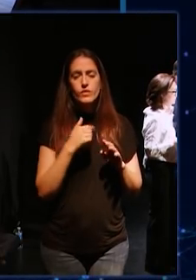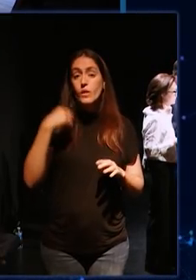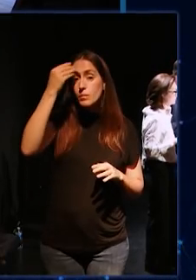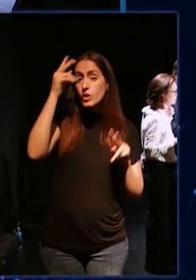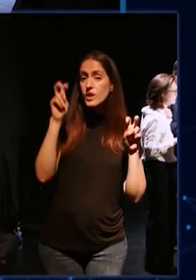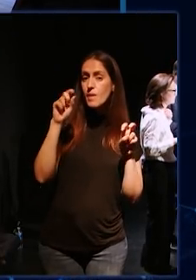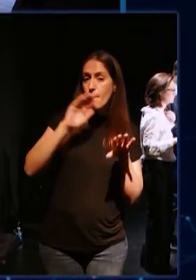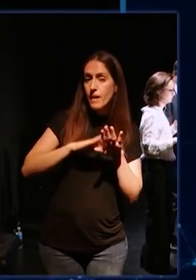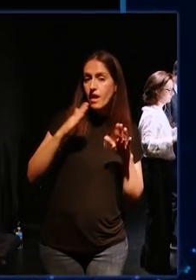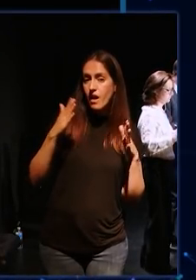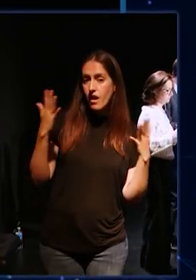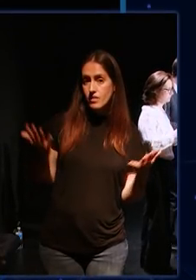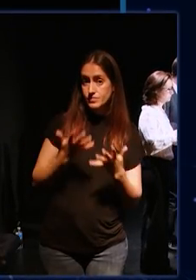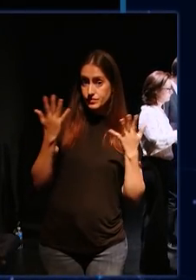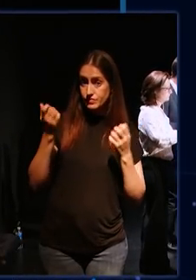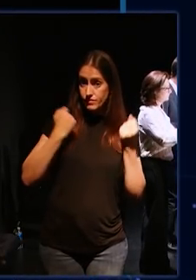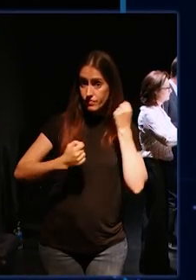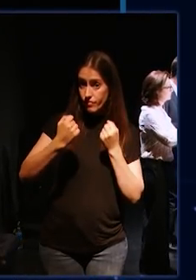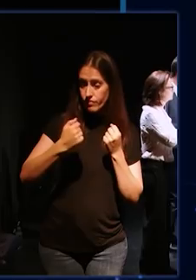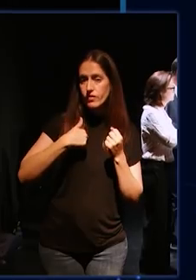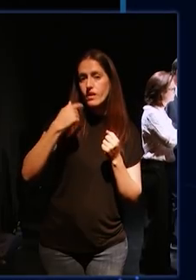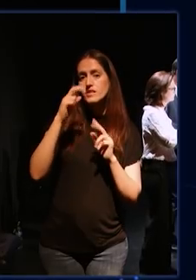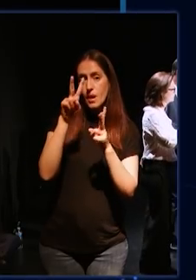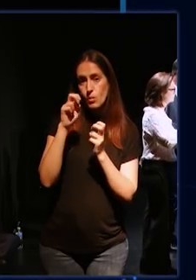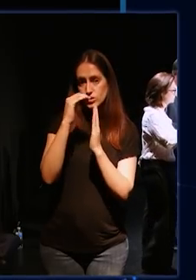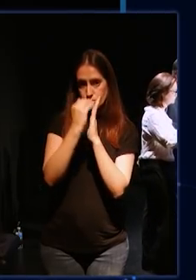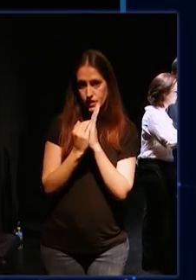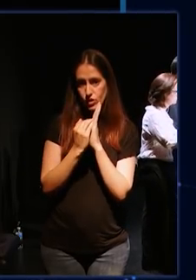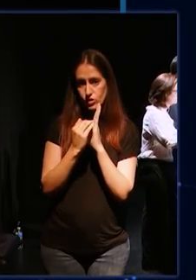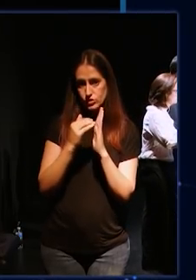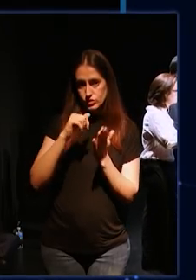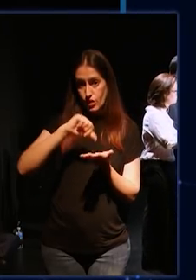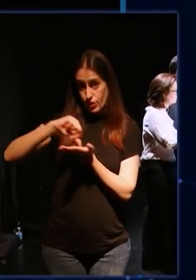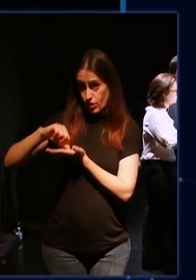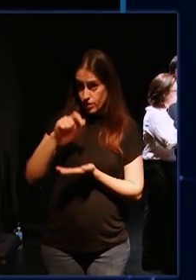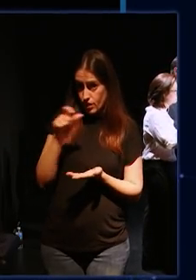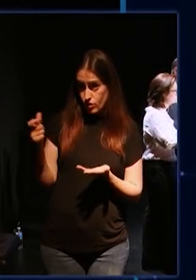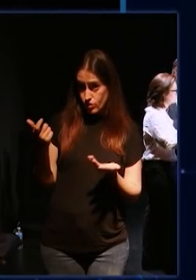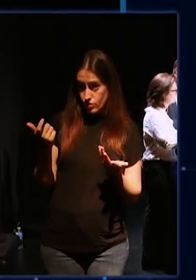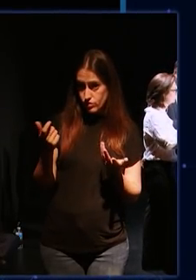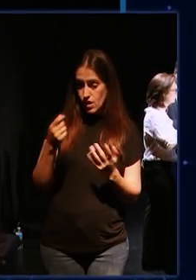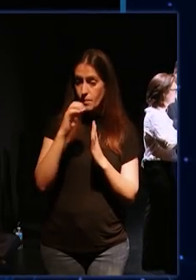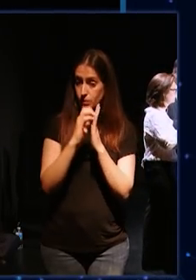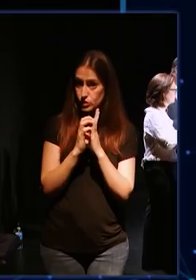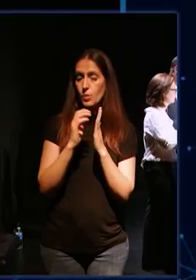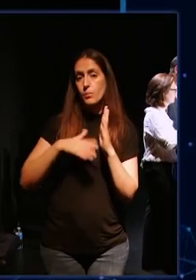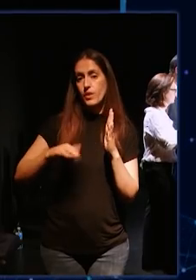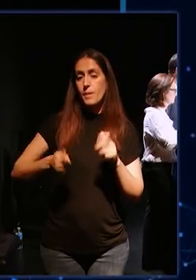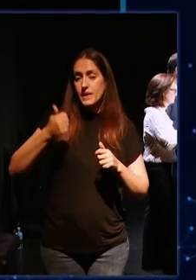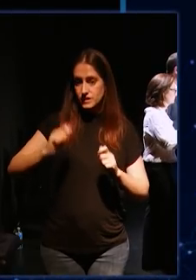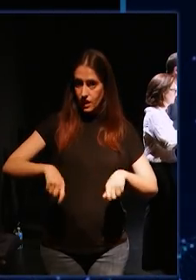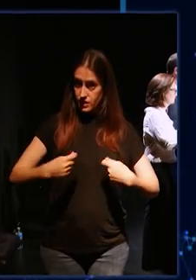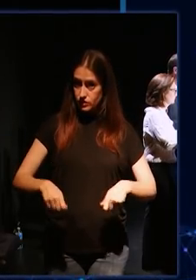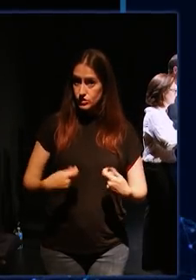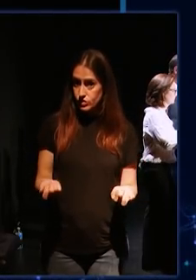no se ha tratado es bajar los impuestos al ciudadano, ¿no? Si bajamos impuestos, el dinero está en el bolsillo del ciudadano y este puede generar, no, es